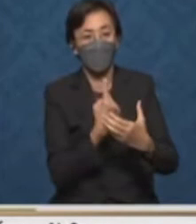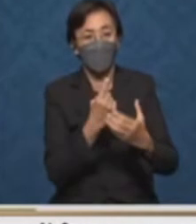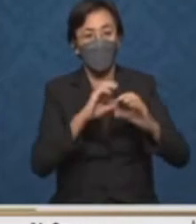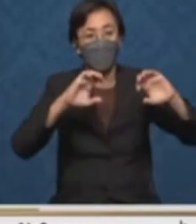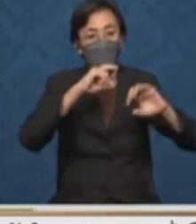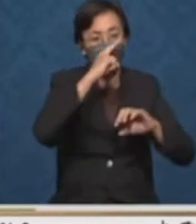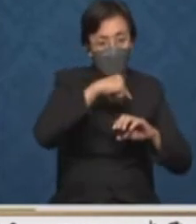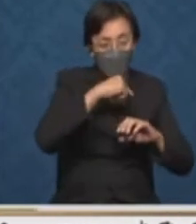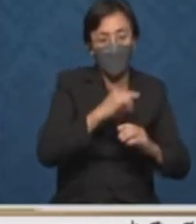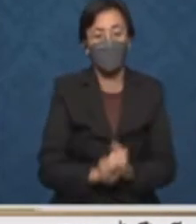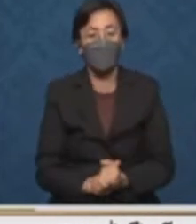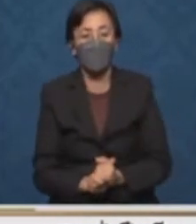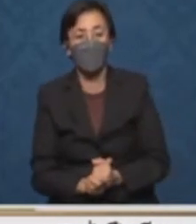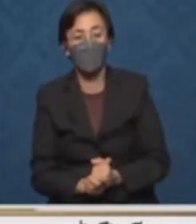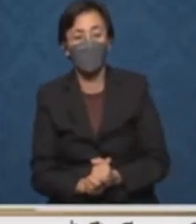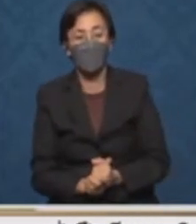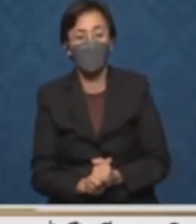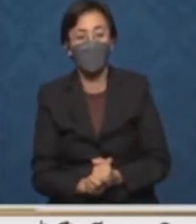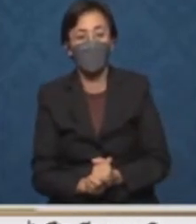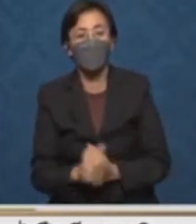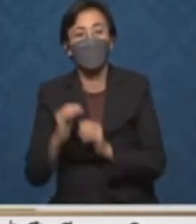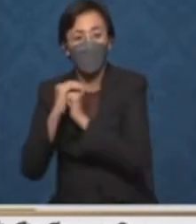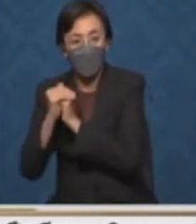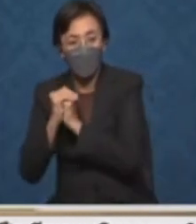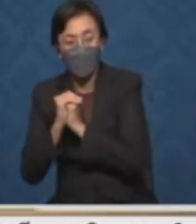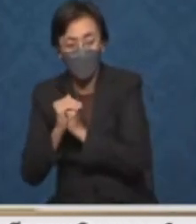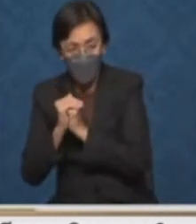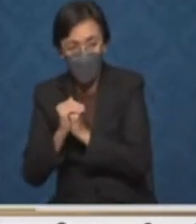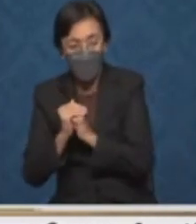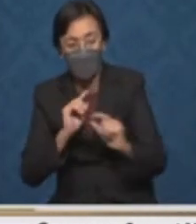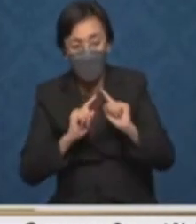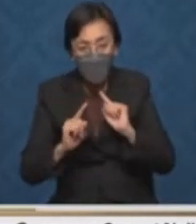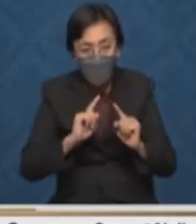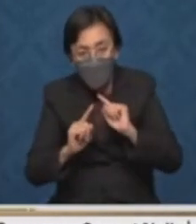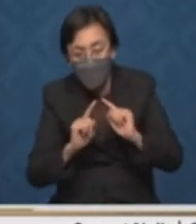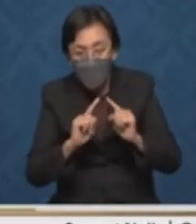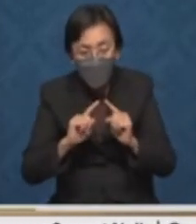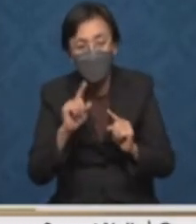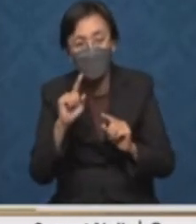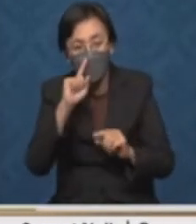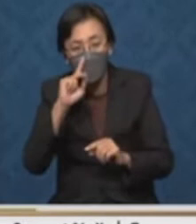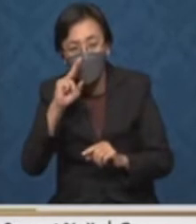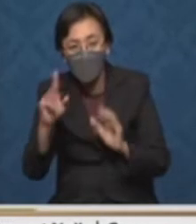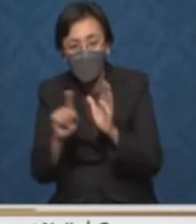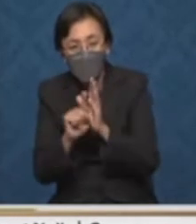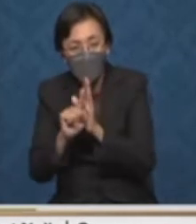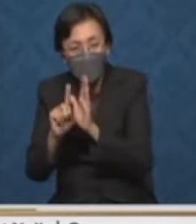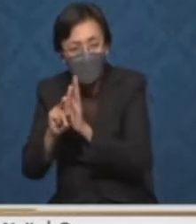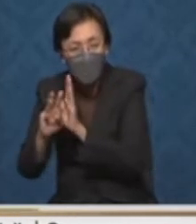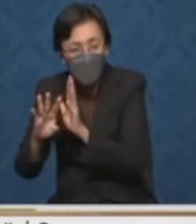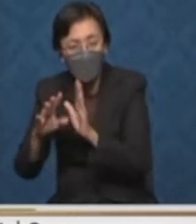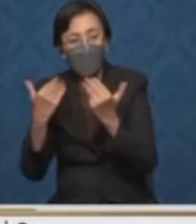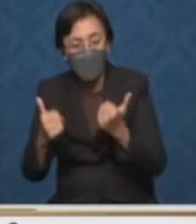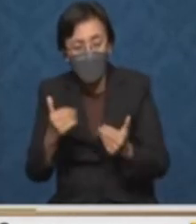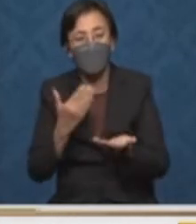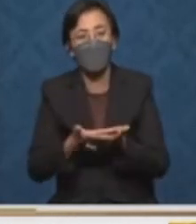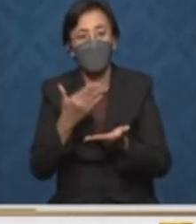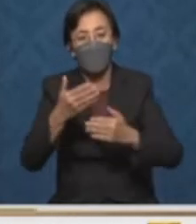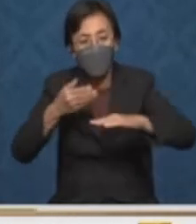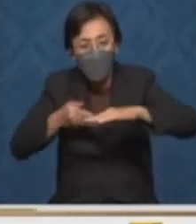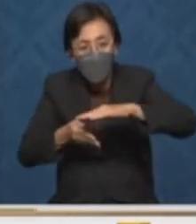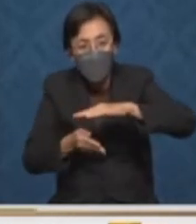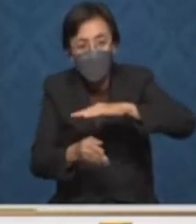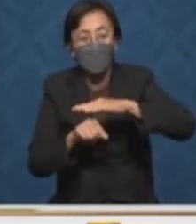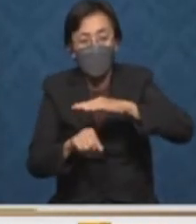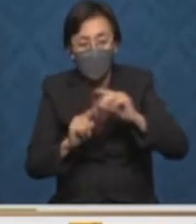ทยกับสาธารณประชาชนจีนหลายครั้งเกี่ยวกับโครงการจัดหาเรือดำน้ำ